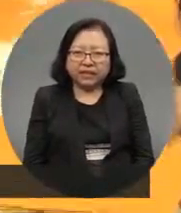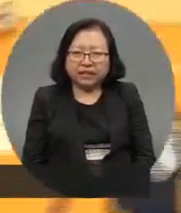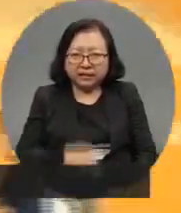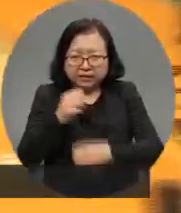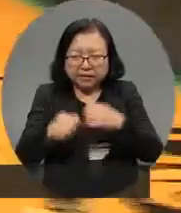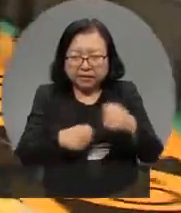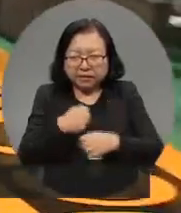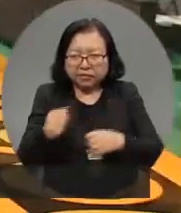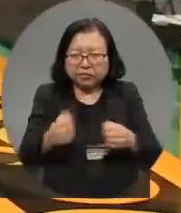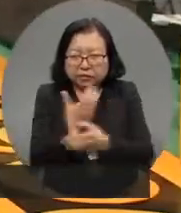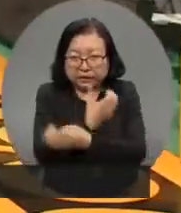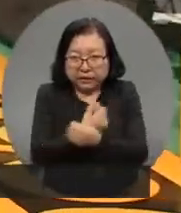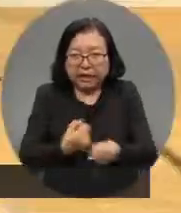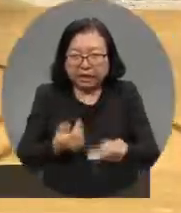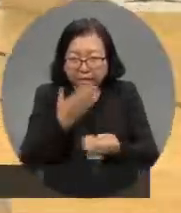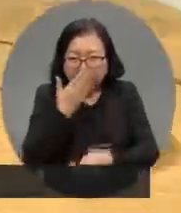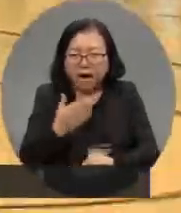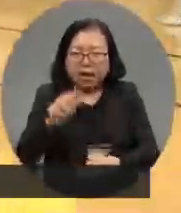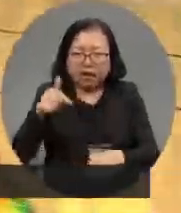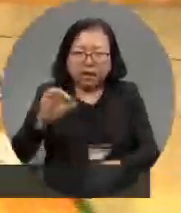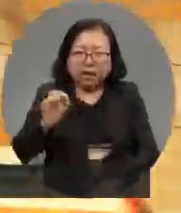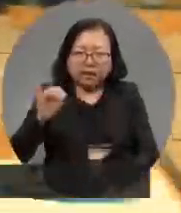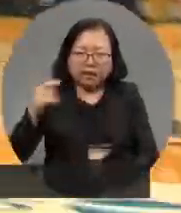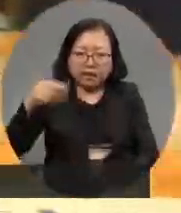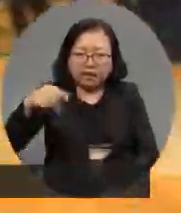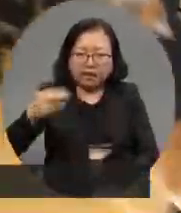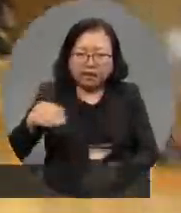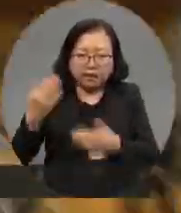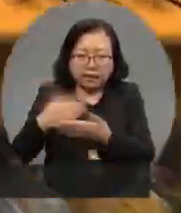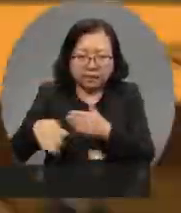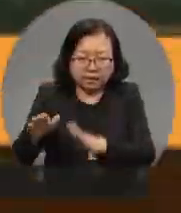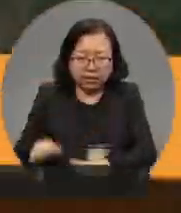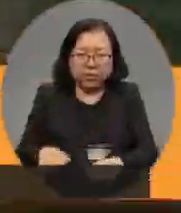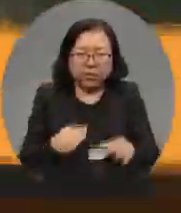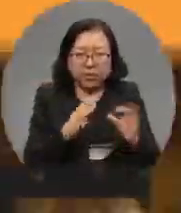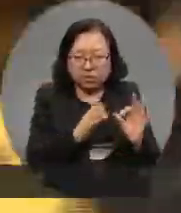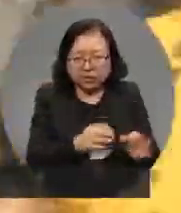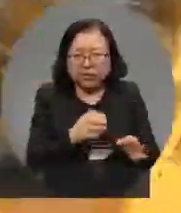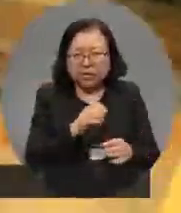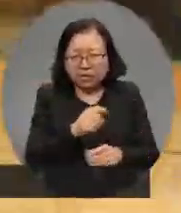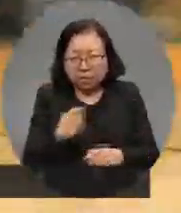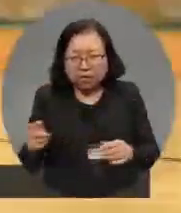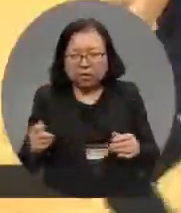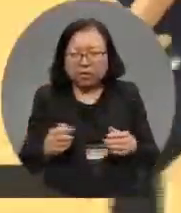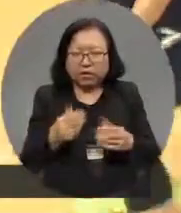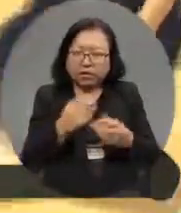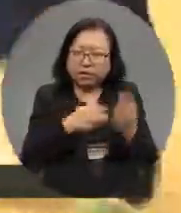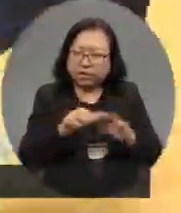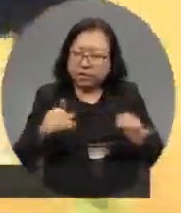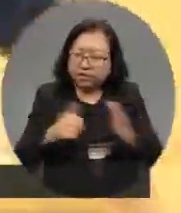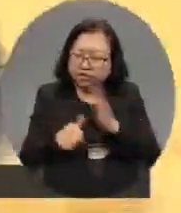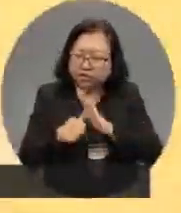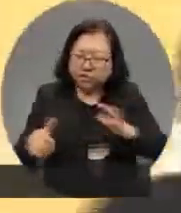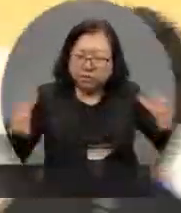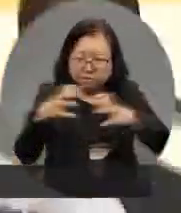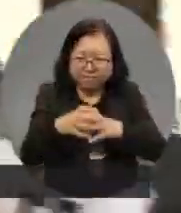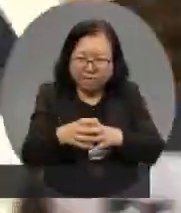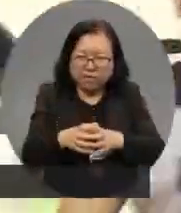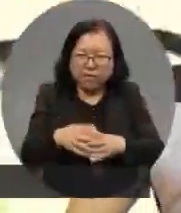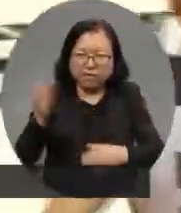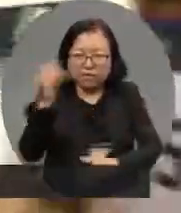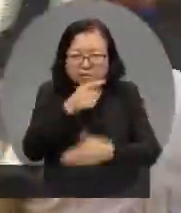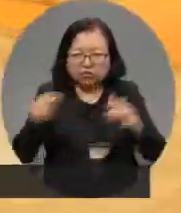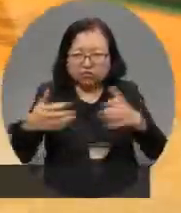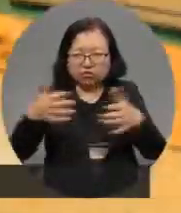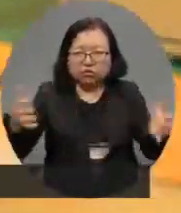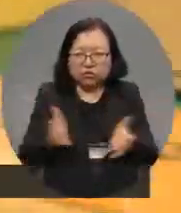자유계약을 얻은 강희슬이 팀에 남았고 김민정, 허예은, 염유나 등이 뒷받침하며 청주 KB의 전력은 다시 리그